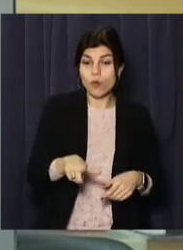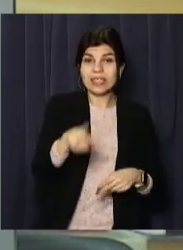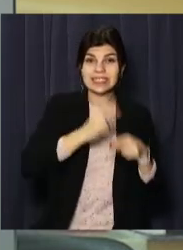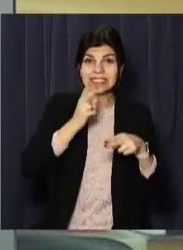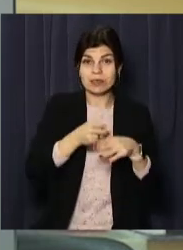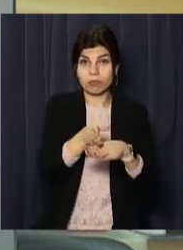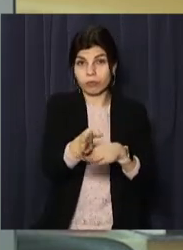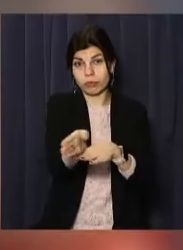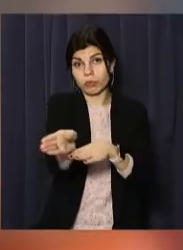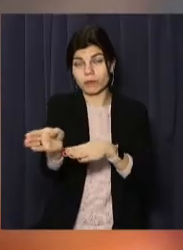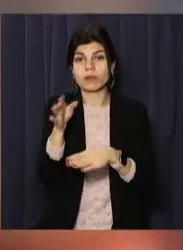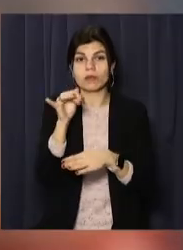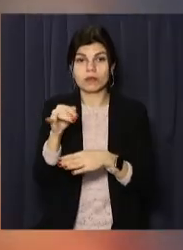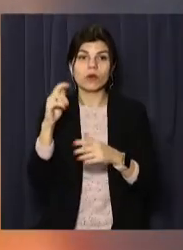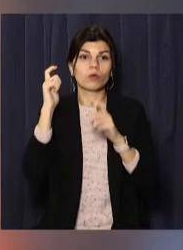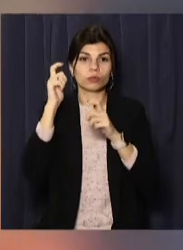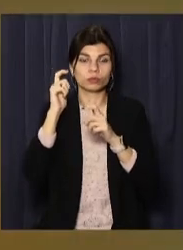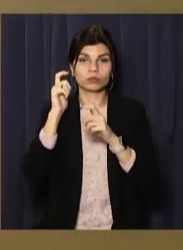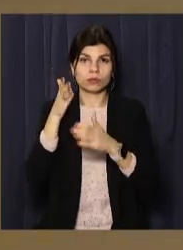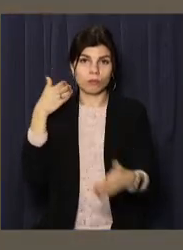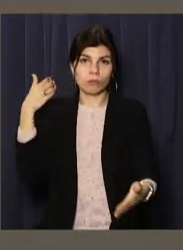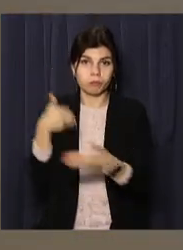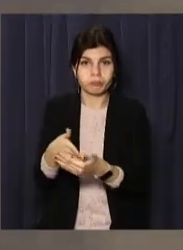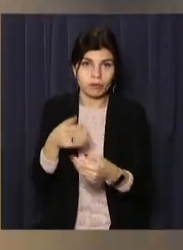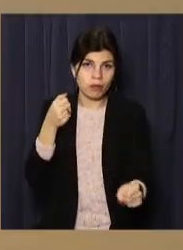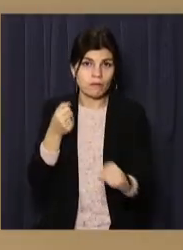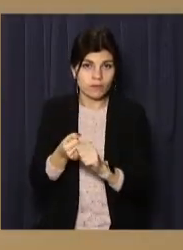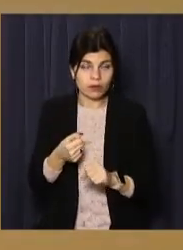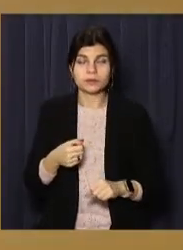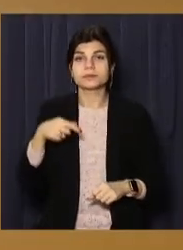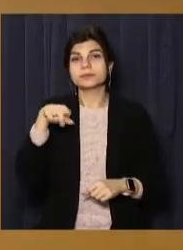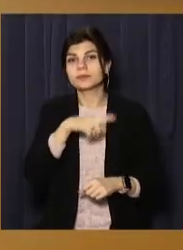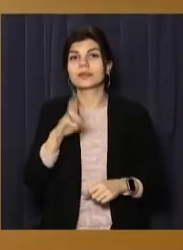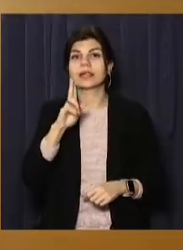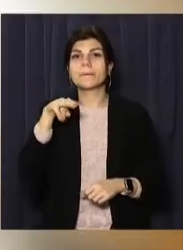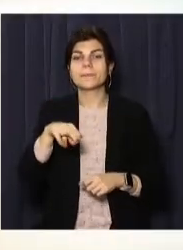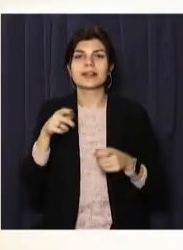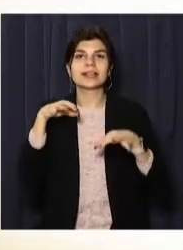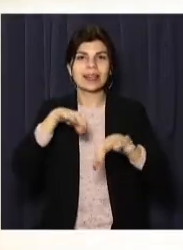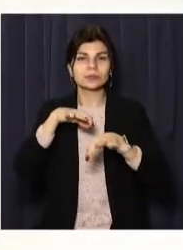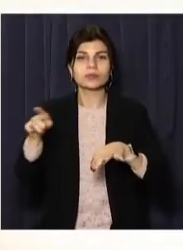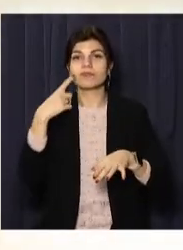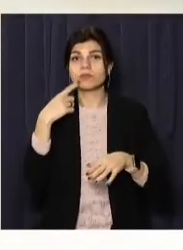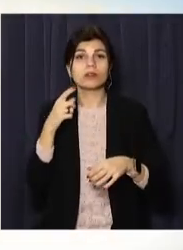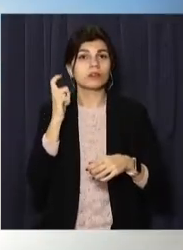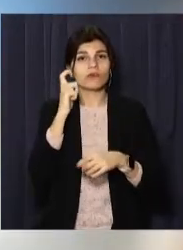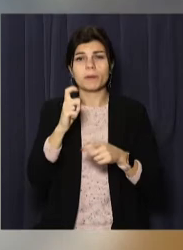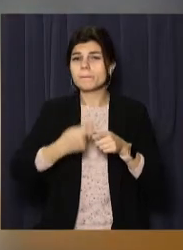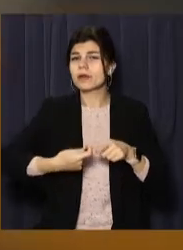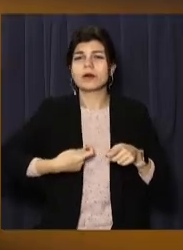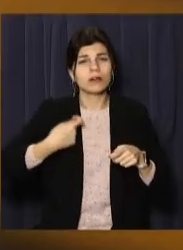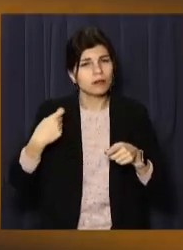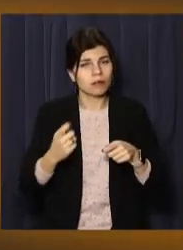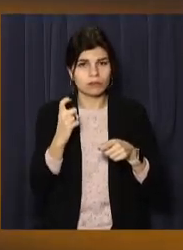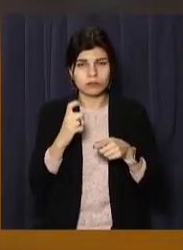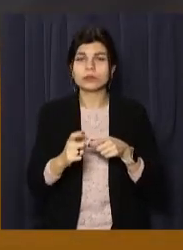після один з вагонів врізався у вантажівку. У КП «Дніпровський електротранспорт» зауважують, трамвай рухався повільно, а аварія